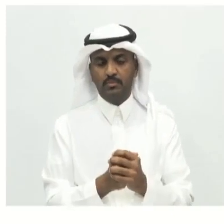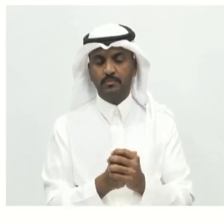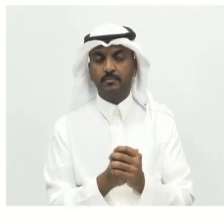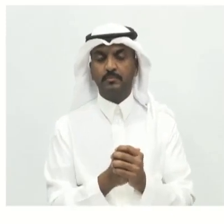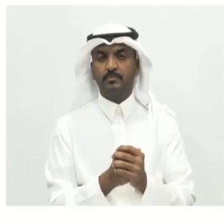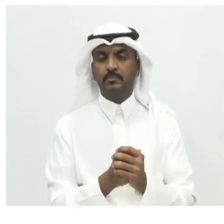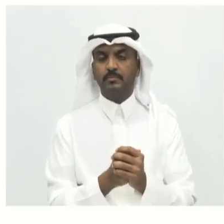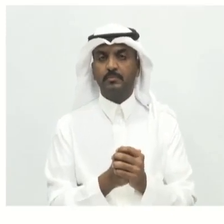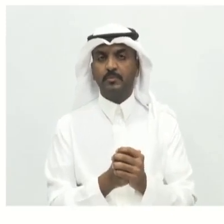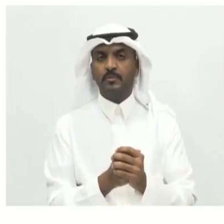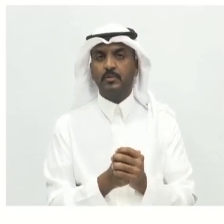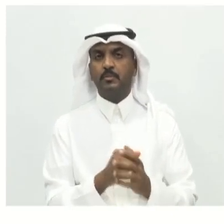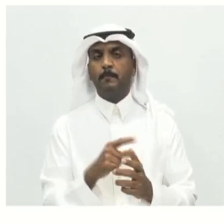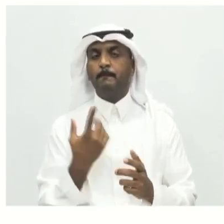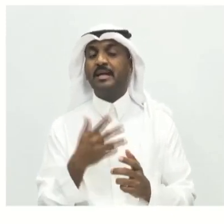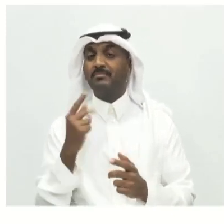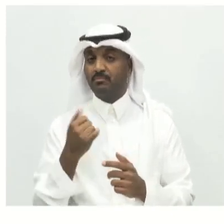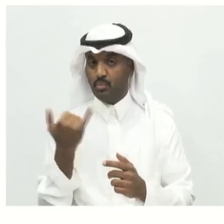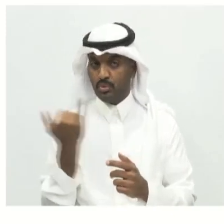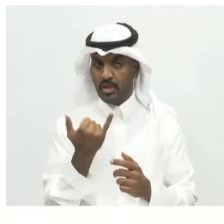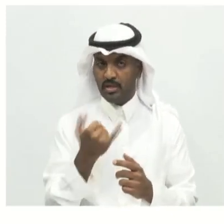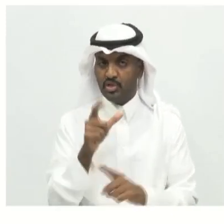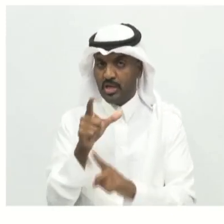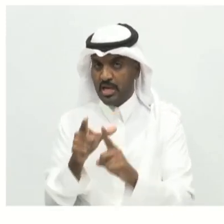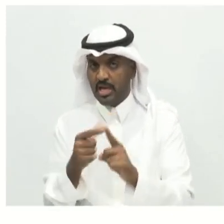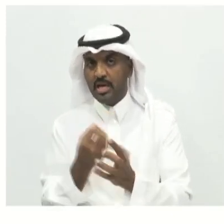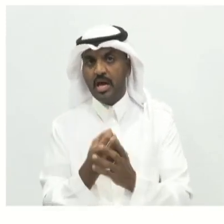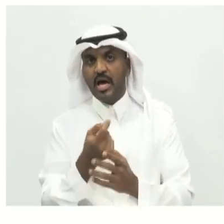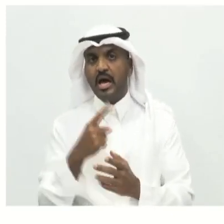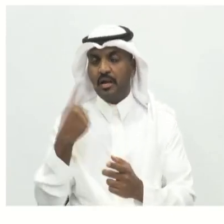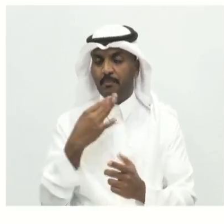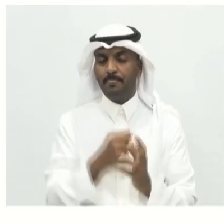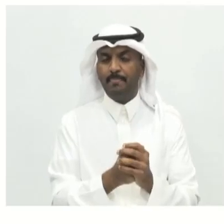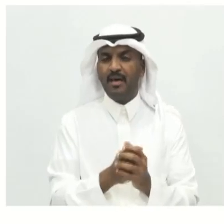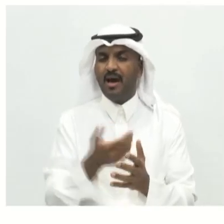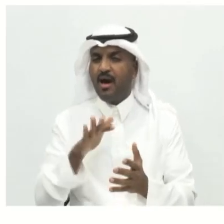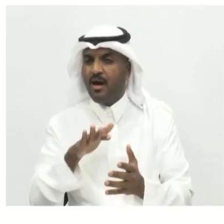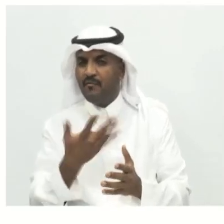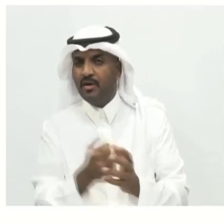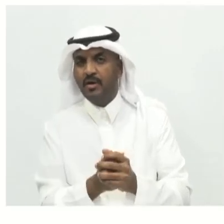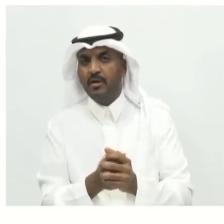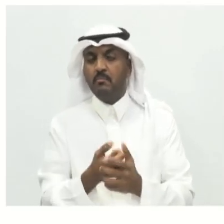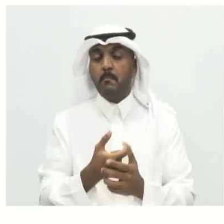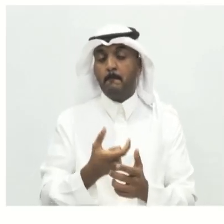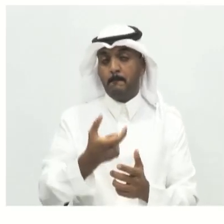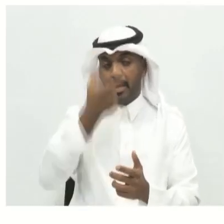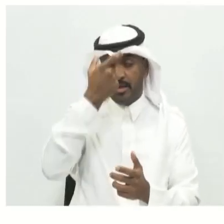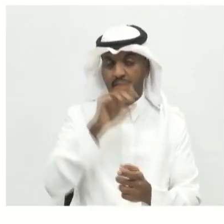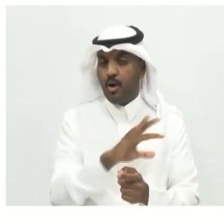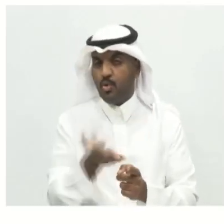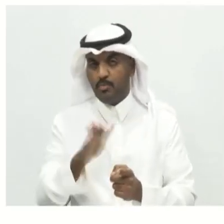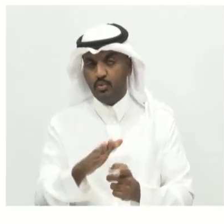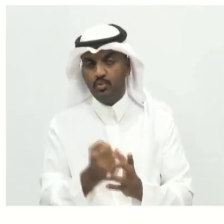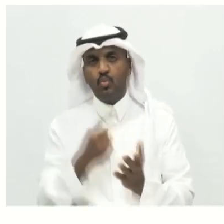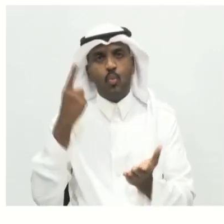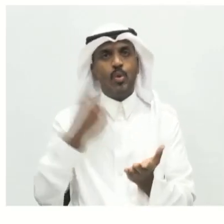اذا من اطر الى محرم بان خاف على نفسه المرض او الموت ان لم ياكل منه وجب عليه